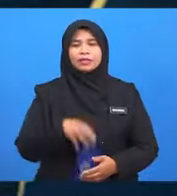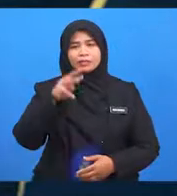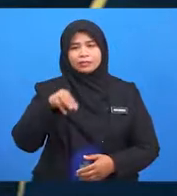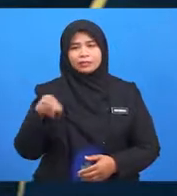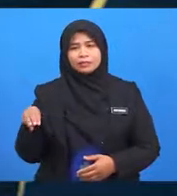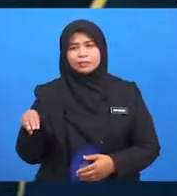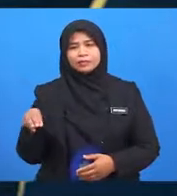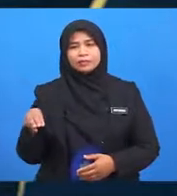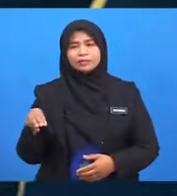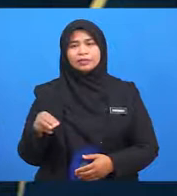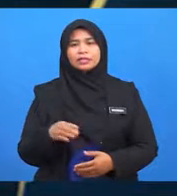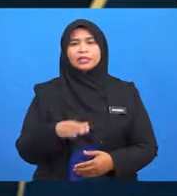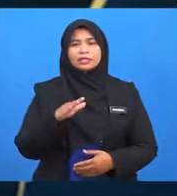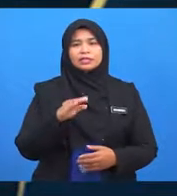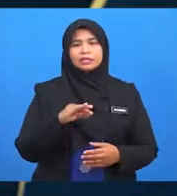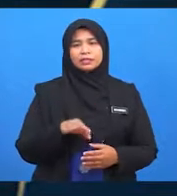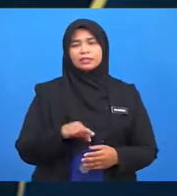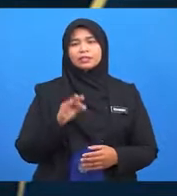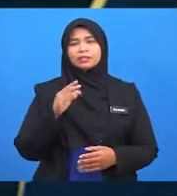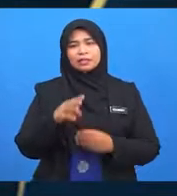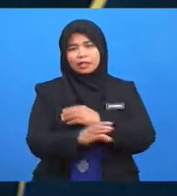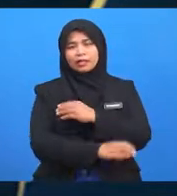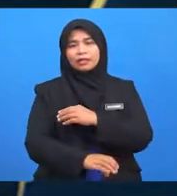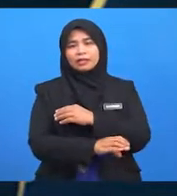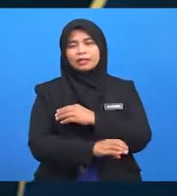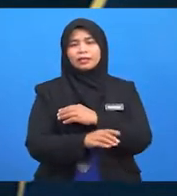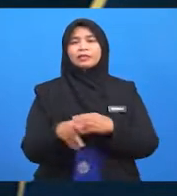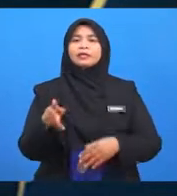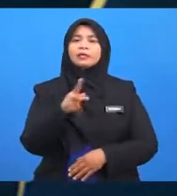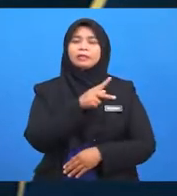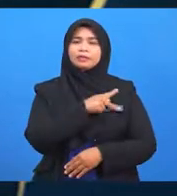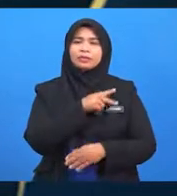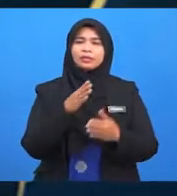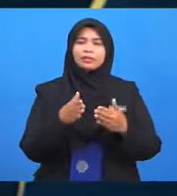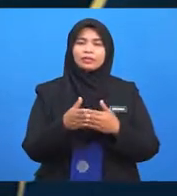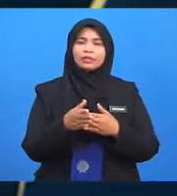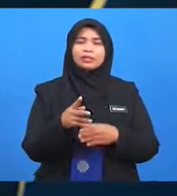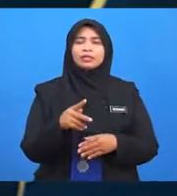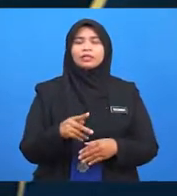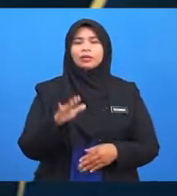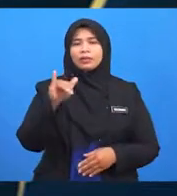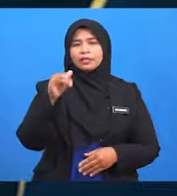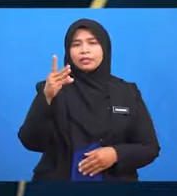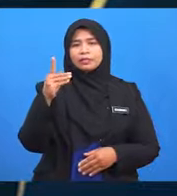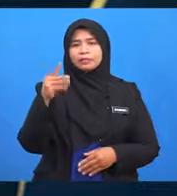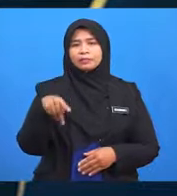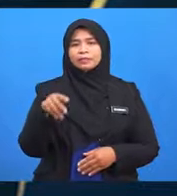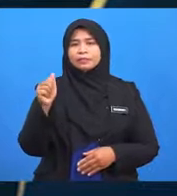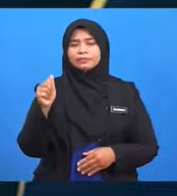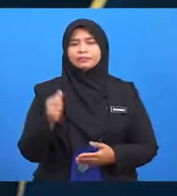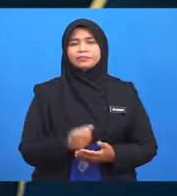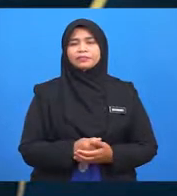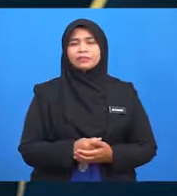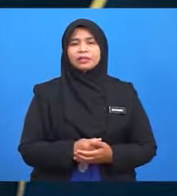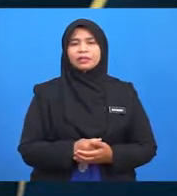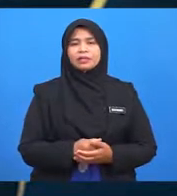Murid-murid, sebuah negara dipimpin oleh Yang di-Pertuan Agong.